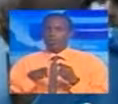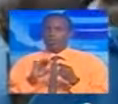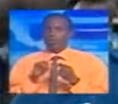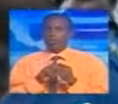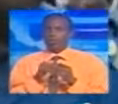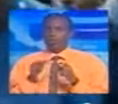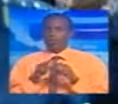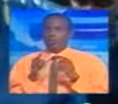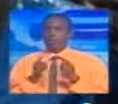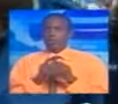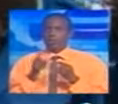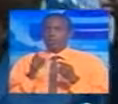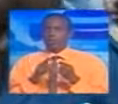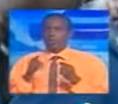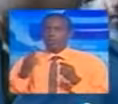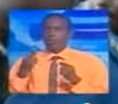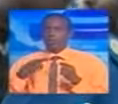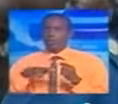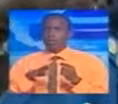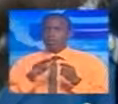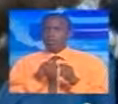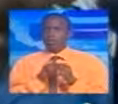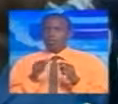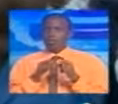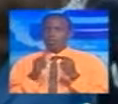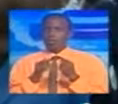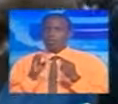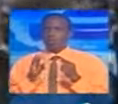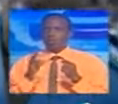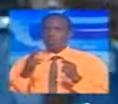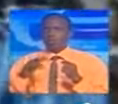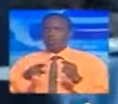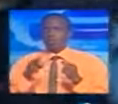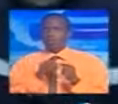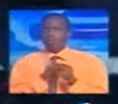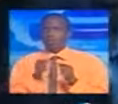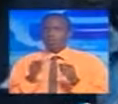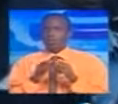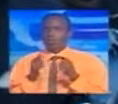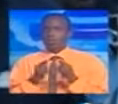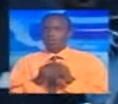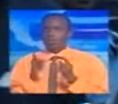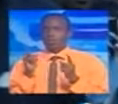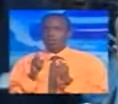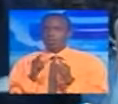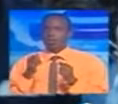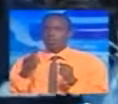pompiers, les policiers, les gendarmes ont rencontré beaucoup de